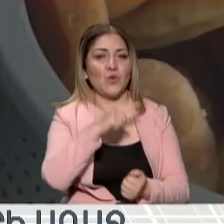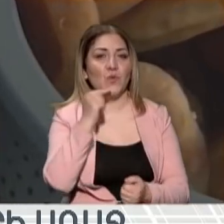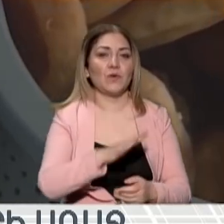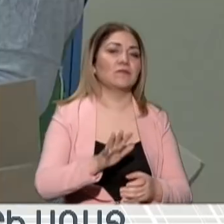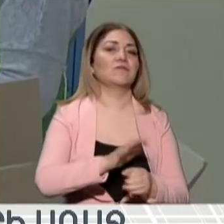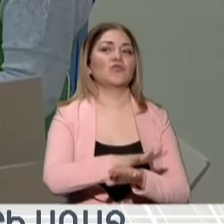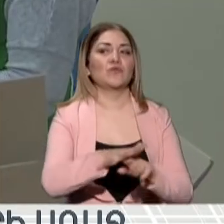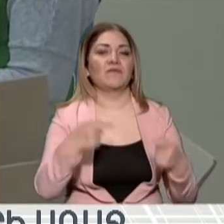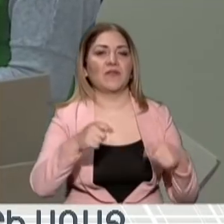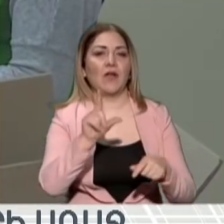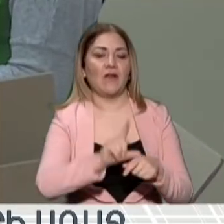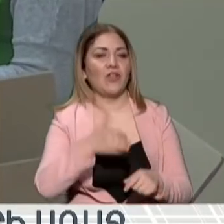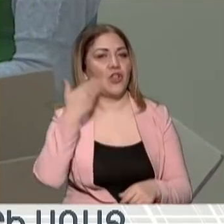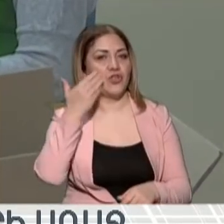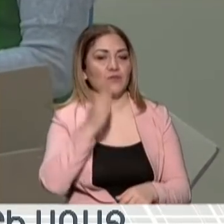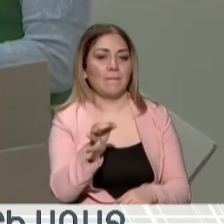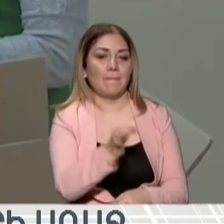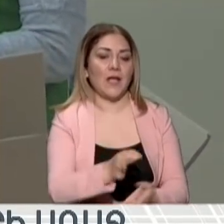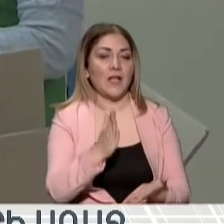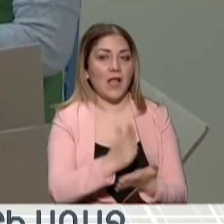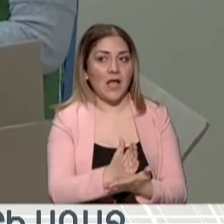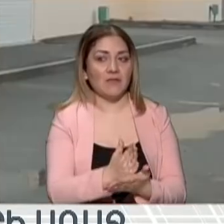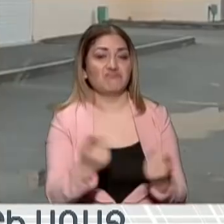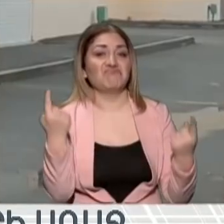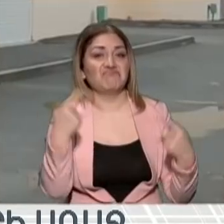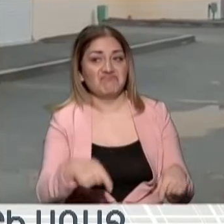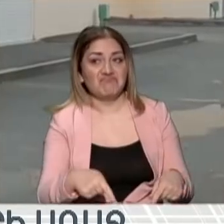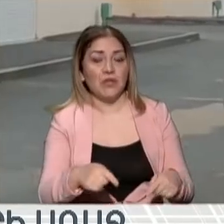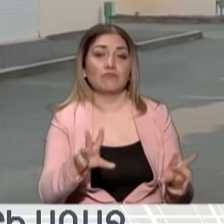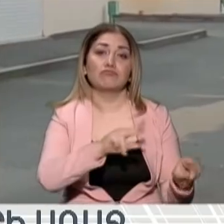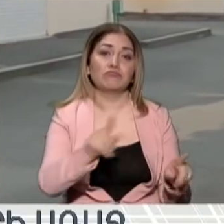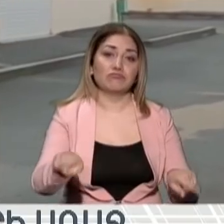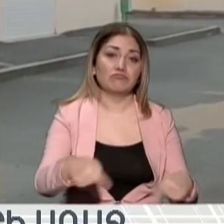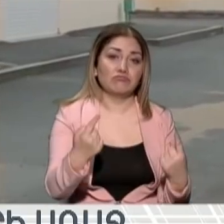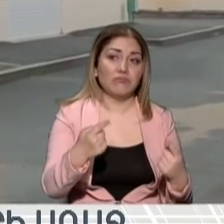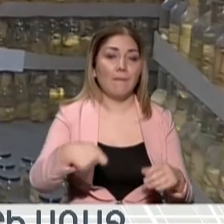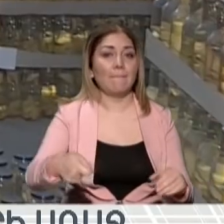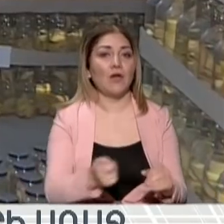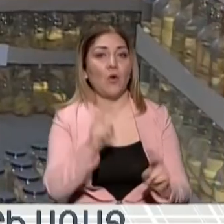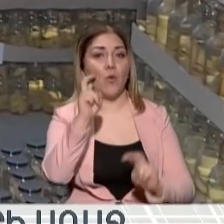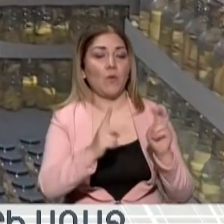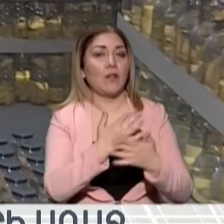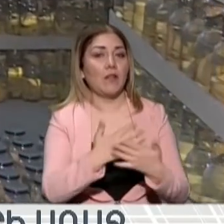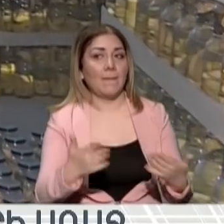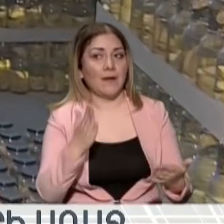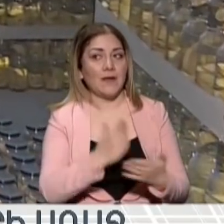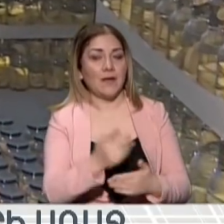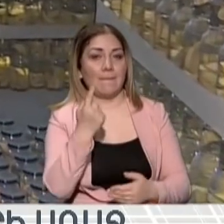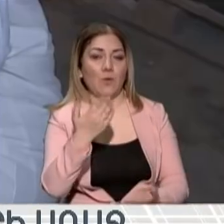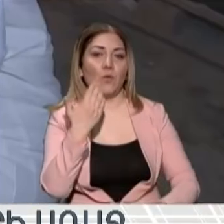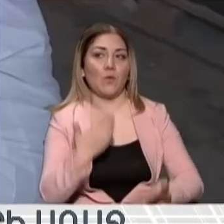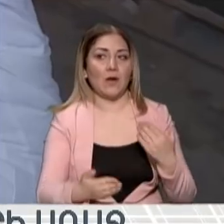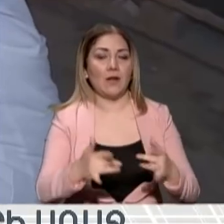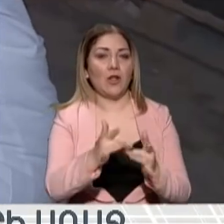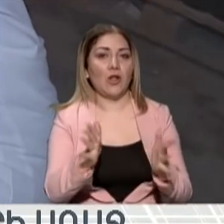շուկայում առավել մրցունակ կդառնա։ Մարզում կան եւ սնանկացած եւ հաջողության հասած պահածոյի գործարաններ, նրանցից մեկն